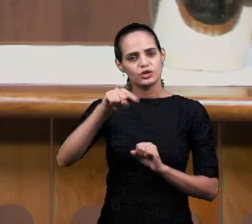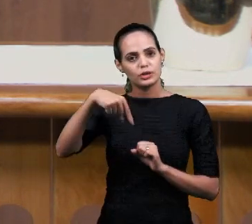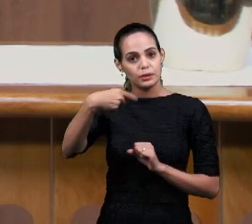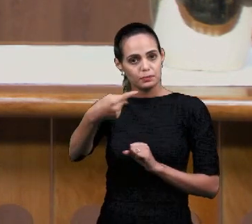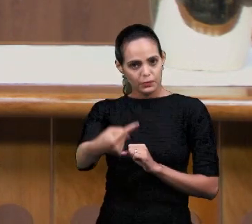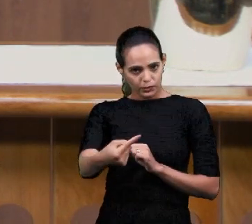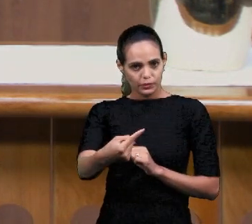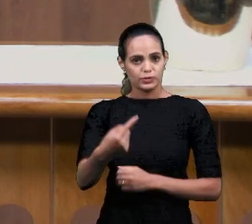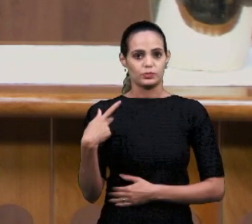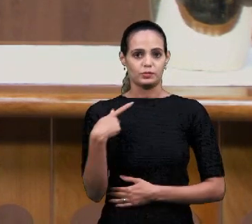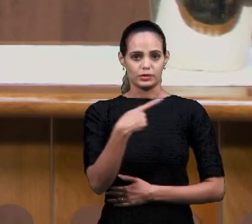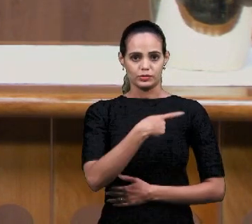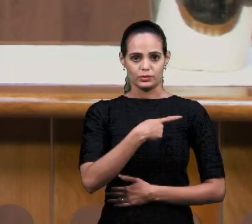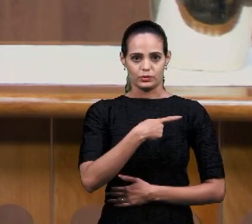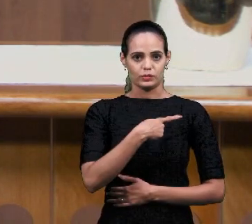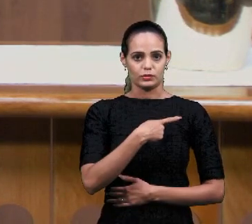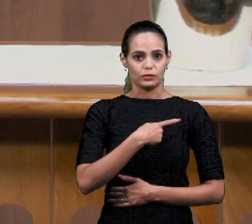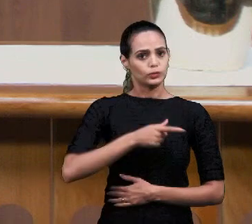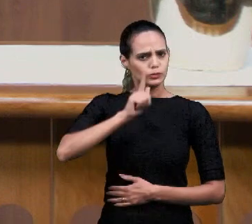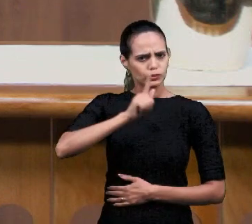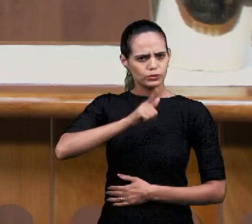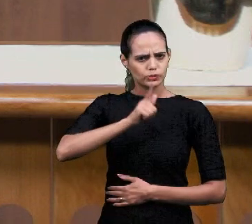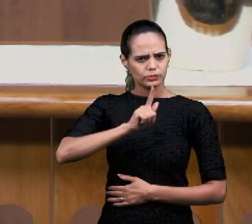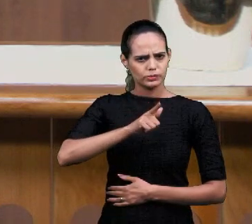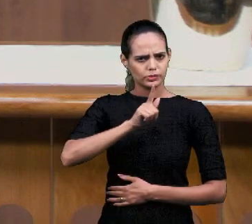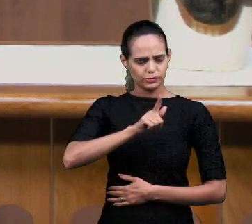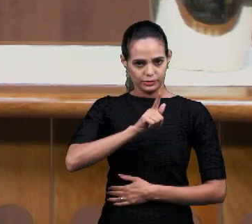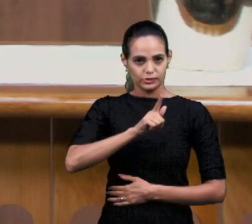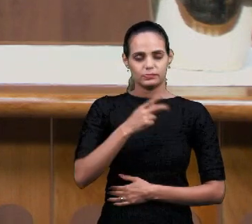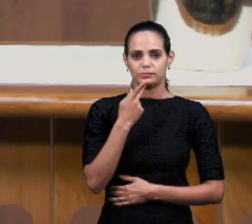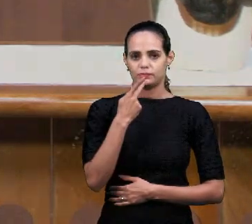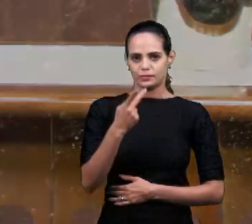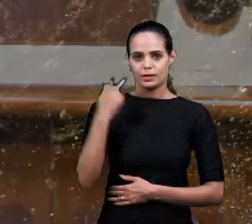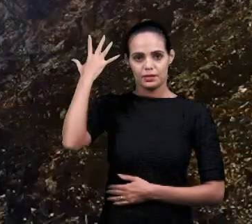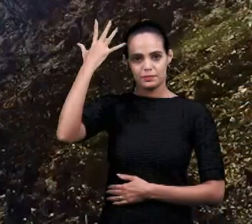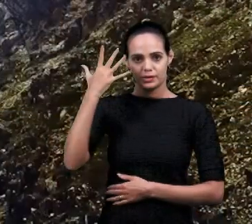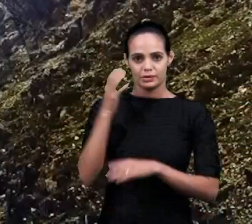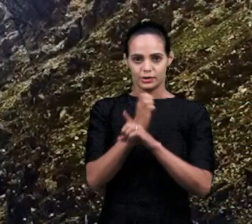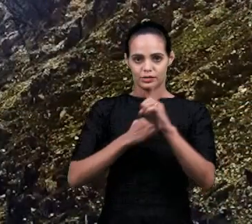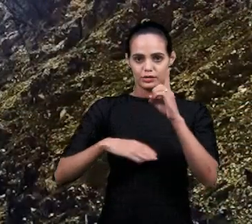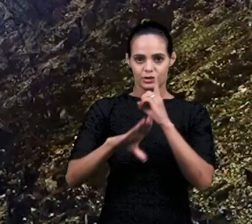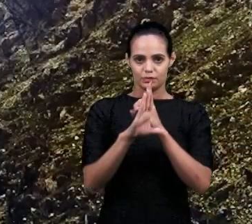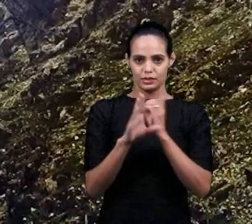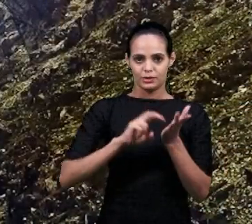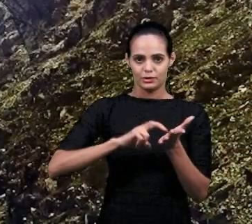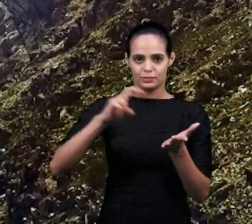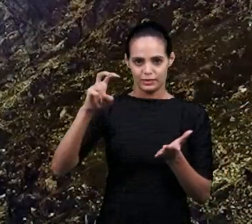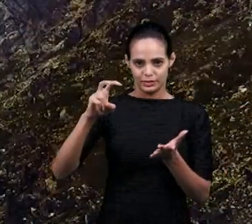le passager de Tiguer nous apportera le premier message de cette école biblique dominicale.